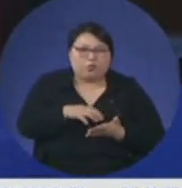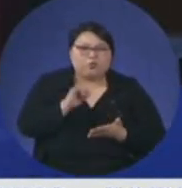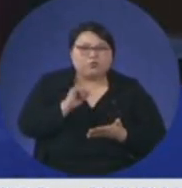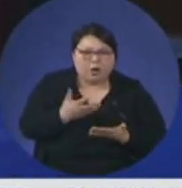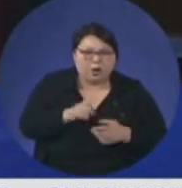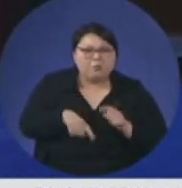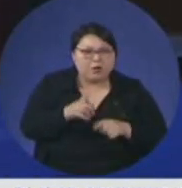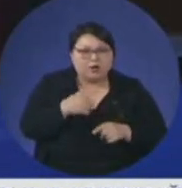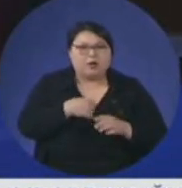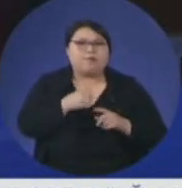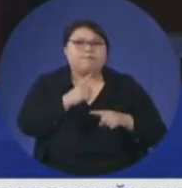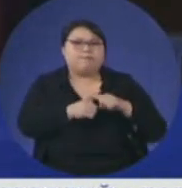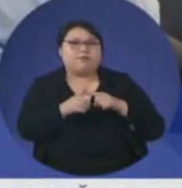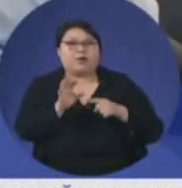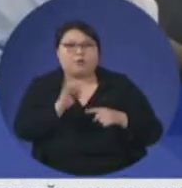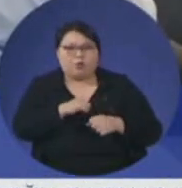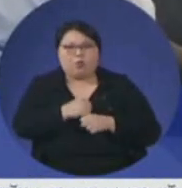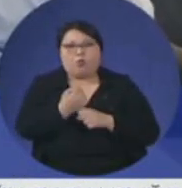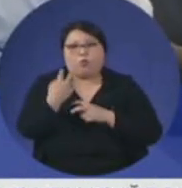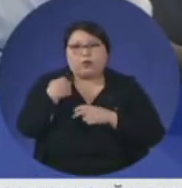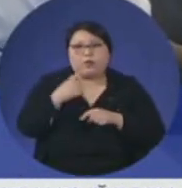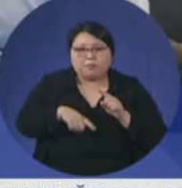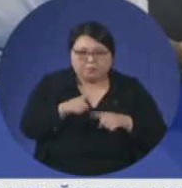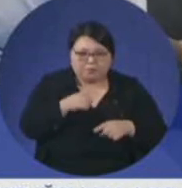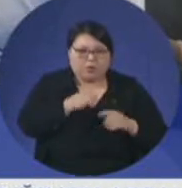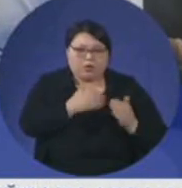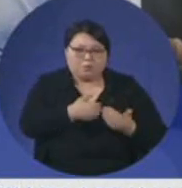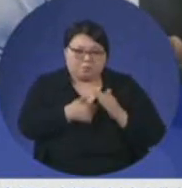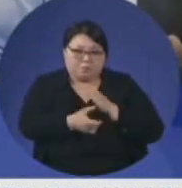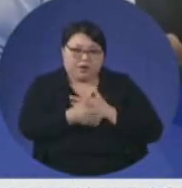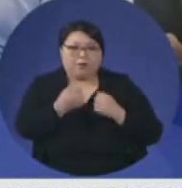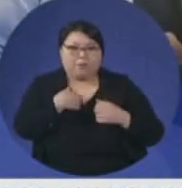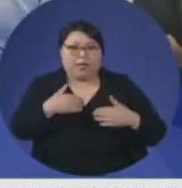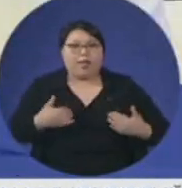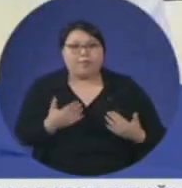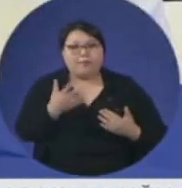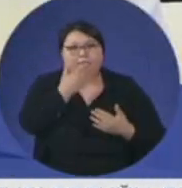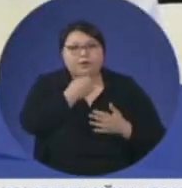шийдвэр хүлээх үүрэг хариуцлага их баригч мэрэгжил эзэмшснээр амьдралд бий болсон